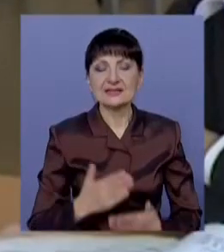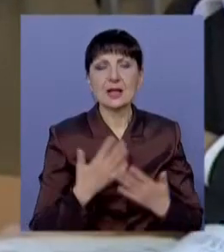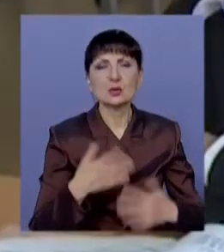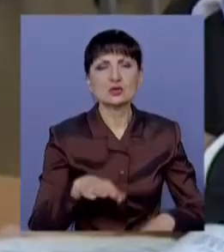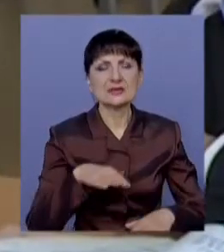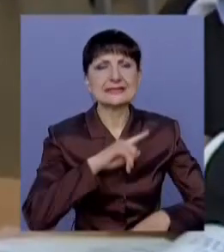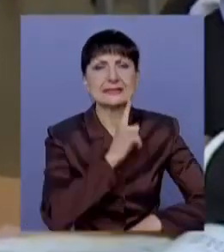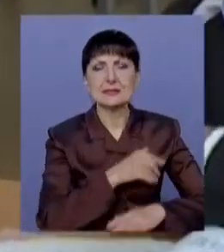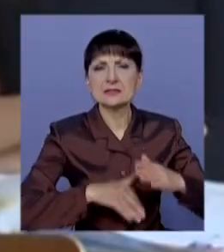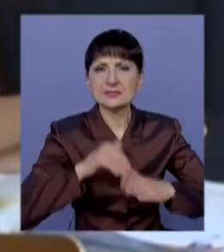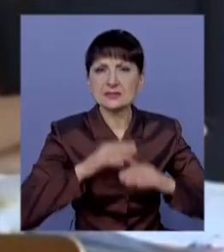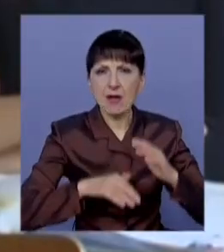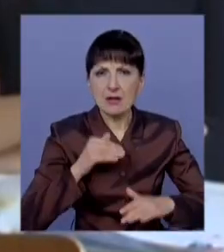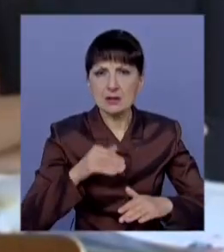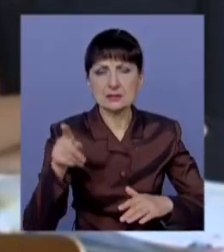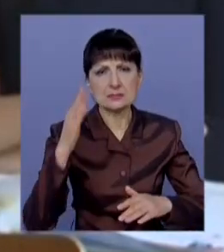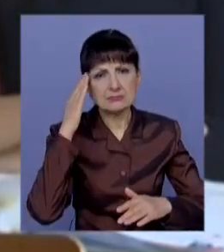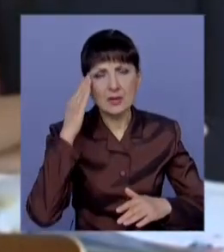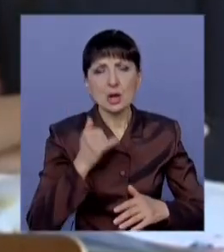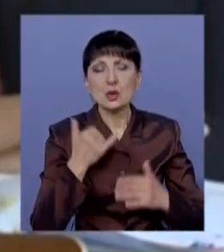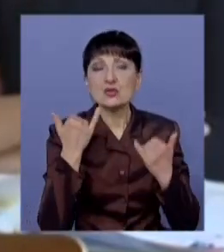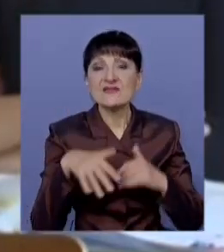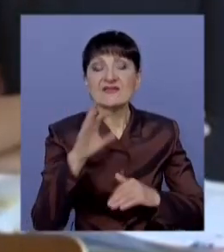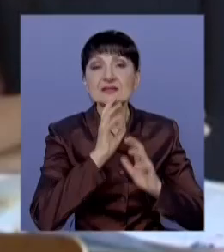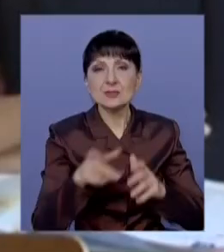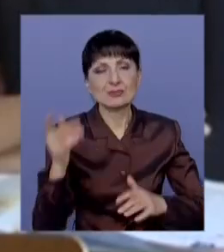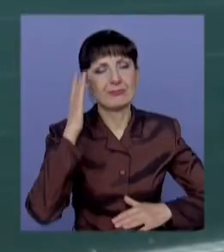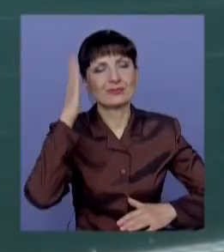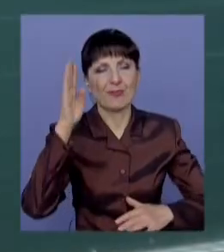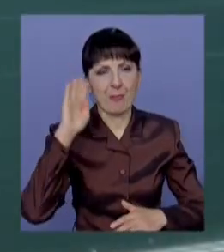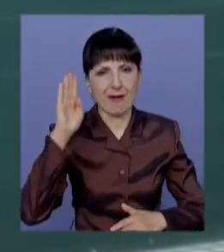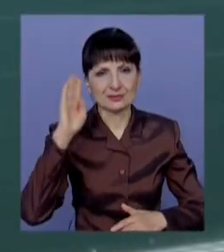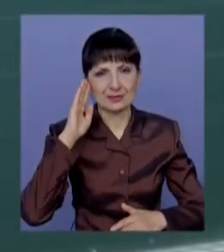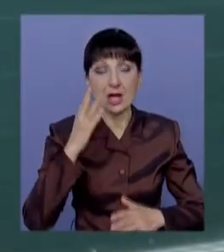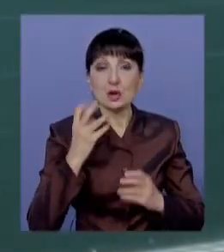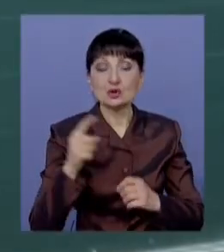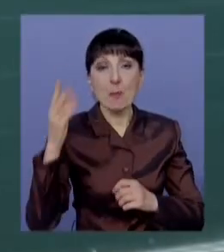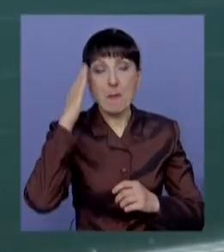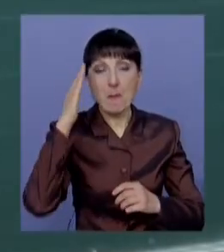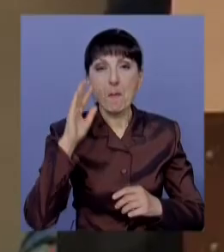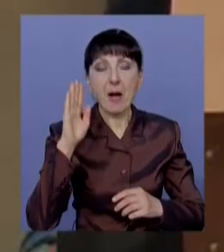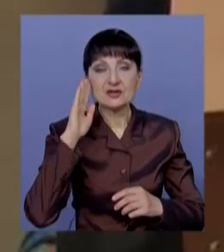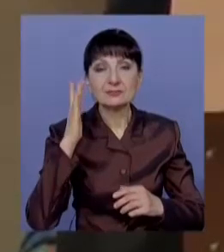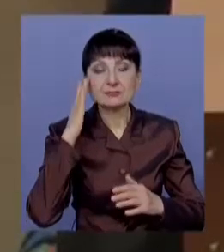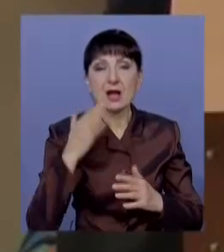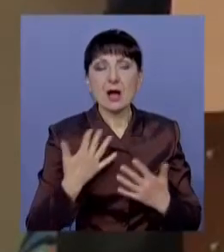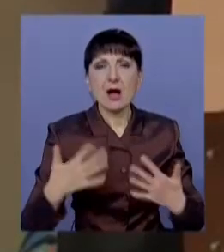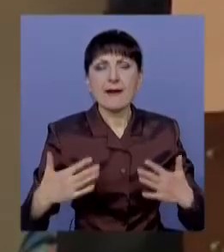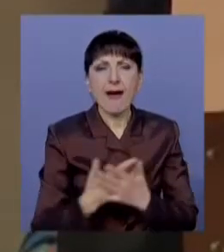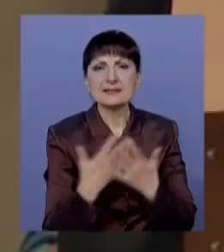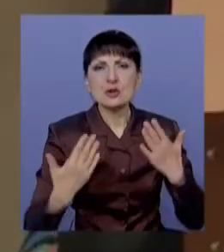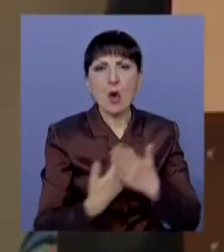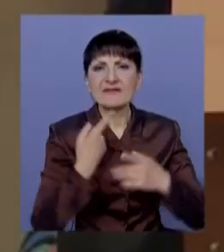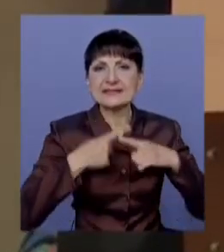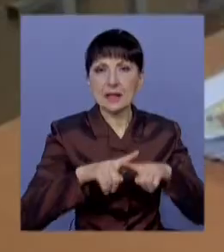и сильным специалистом в одной из отраслей и увидеть весь мир – заветная мечта мальчика. Более того, вундеркинд планирует окунуться в мир инновационных технологий